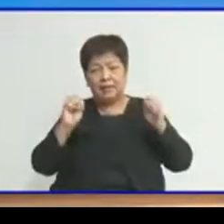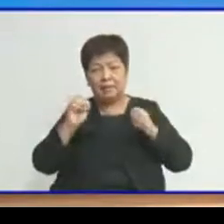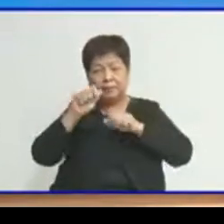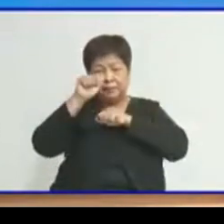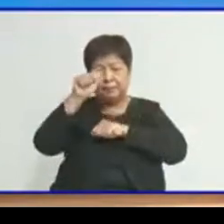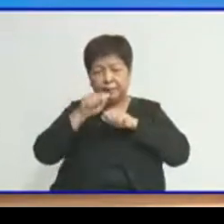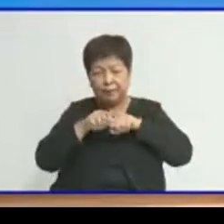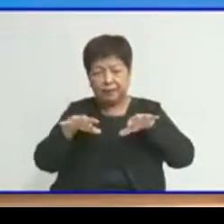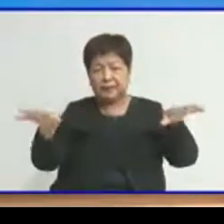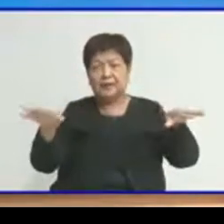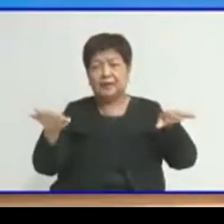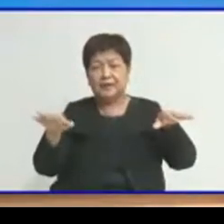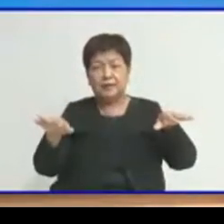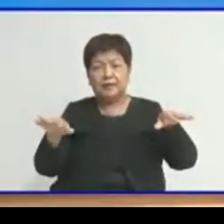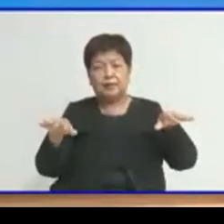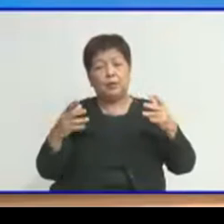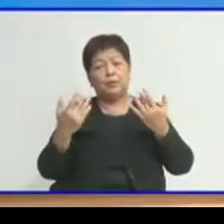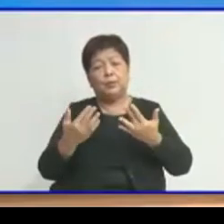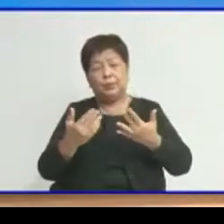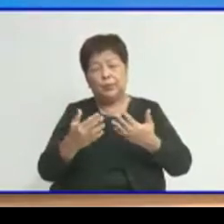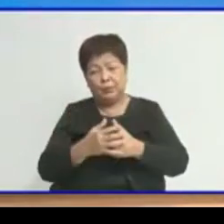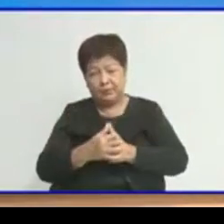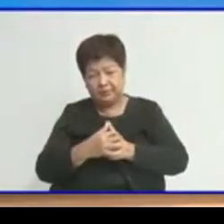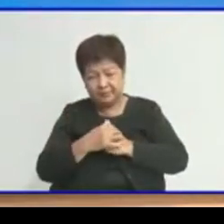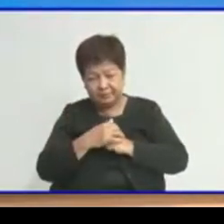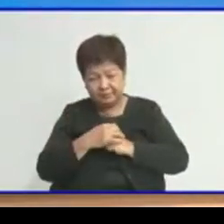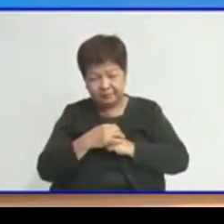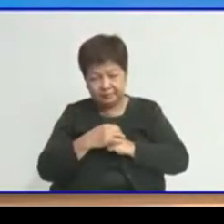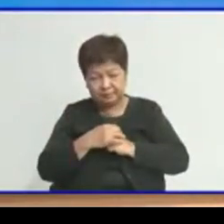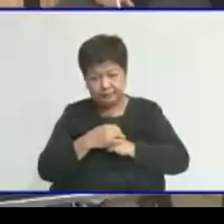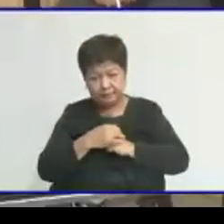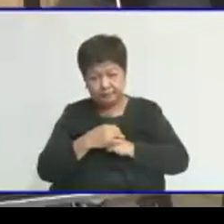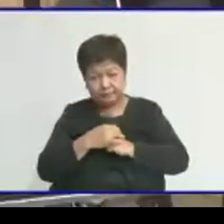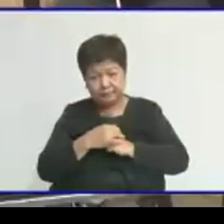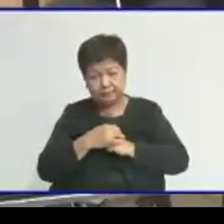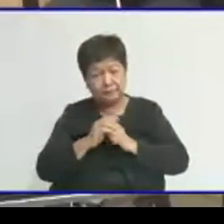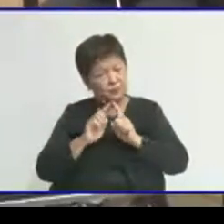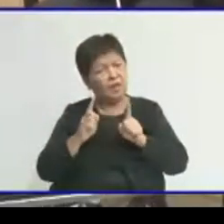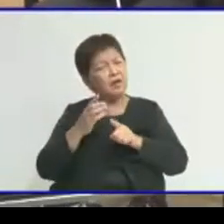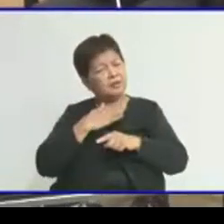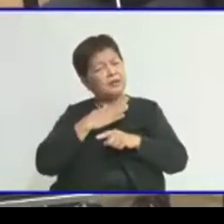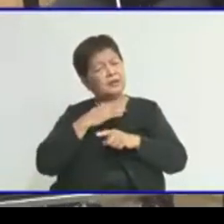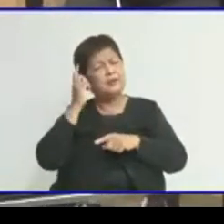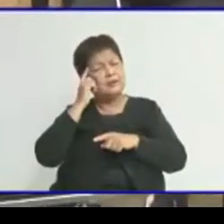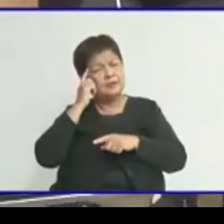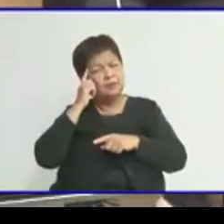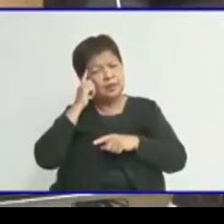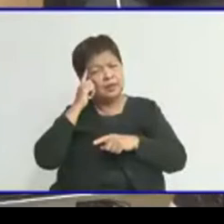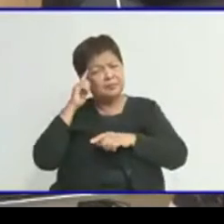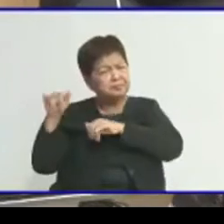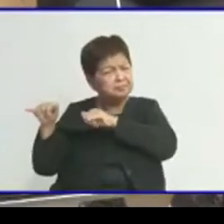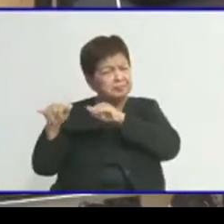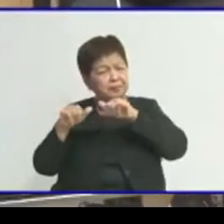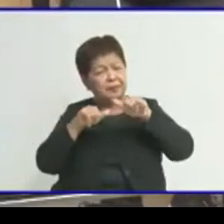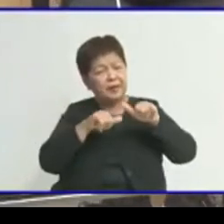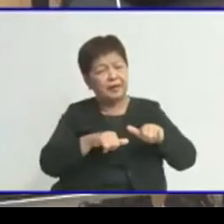รา SOP ไปที่เหลือขึ้นมาใหม ่แต่ที่ฉันคิดว่าทางผู้ลี้ภัย